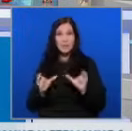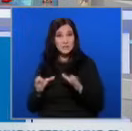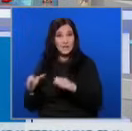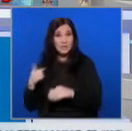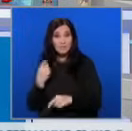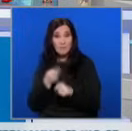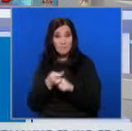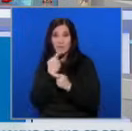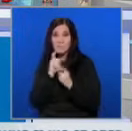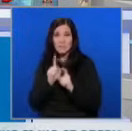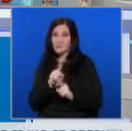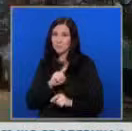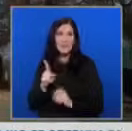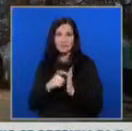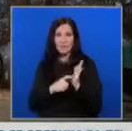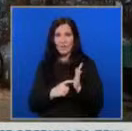прави допитването нелегитимно.